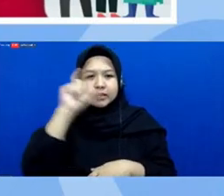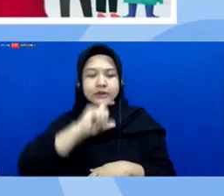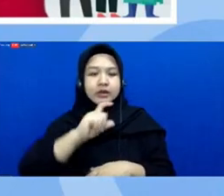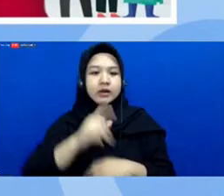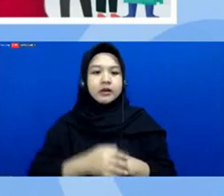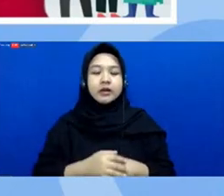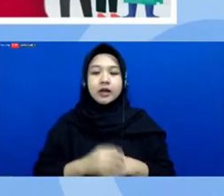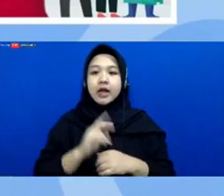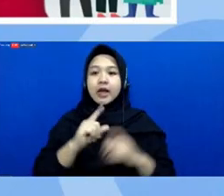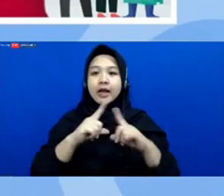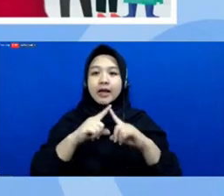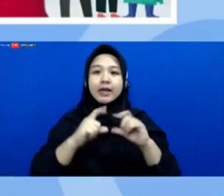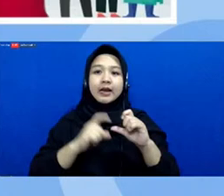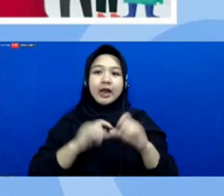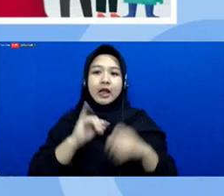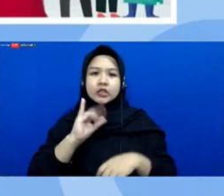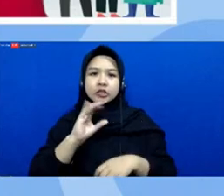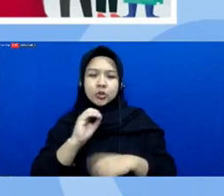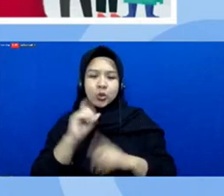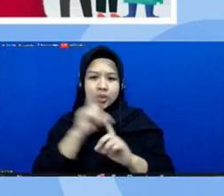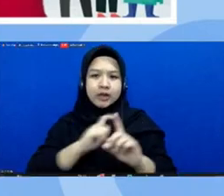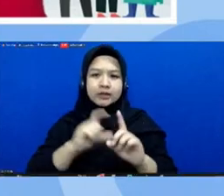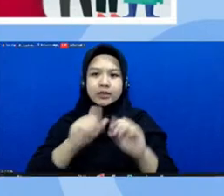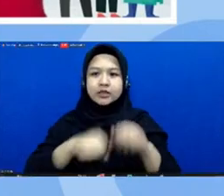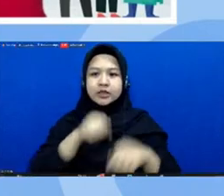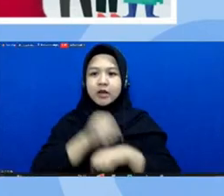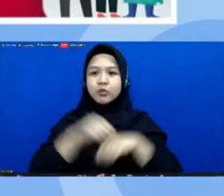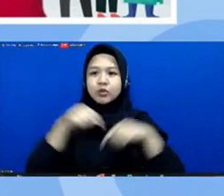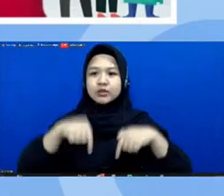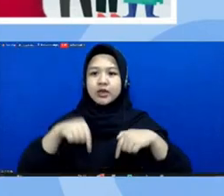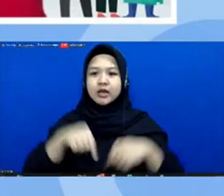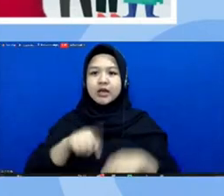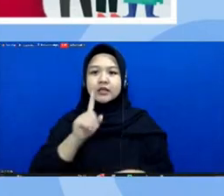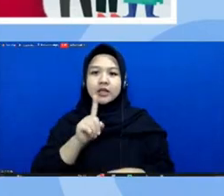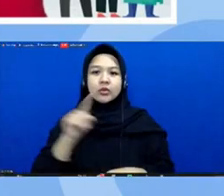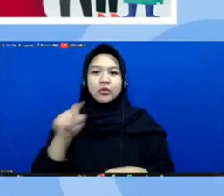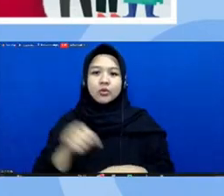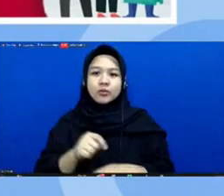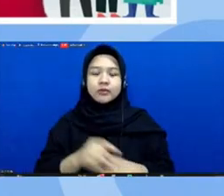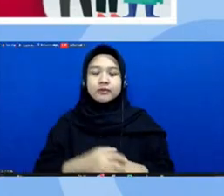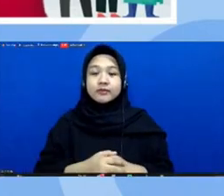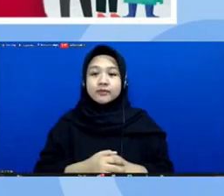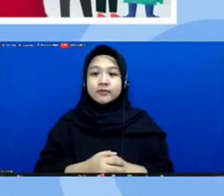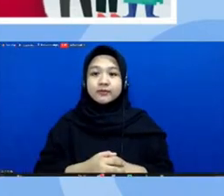rasio lacak di Singapura baik, sekarang Prof. itu adalah 1.